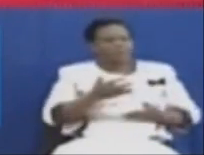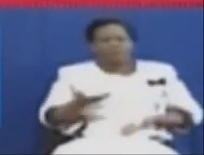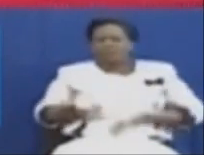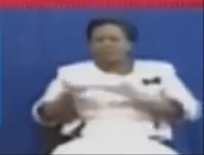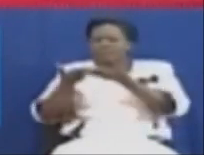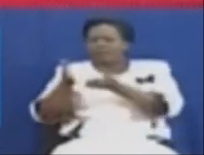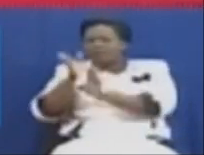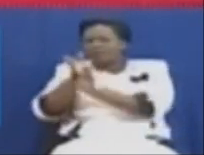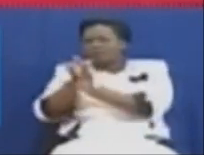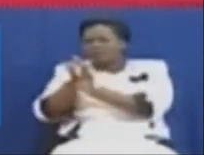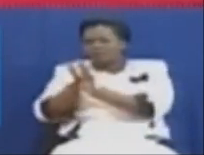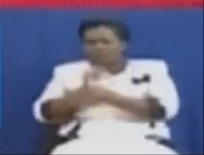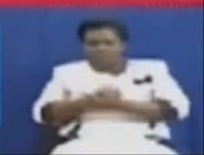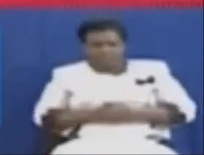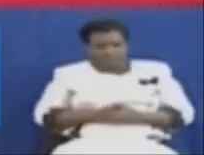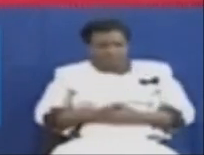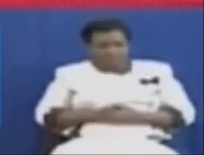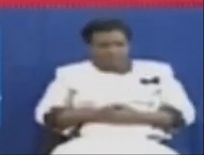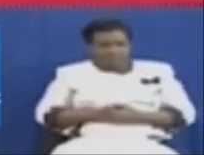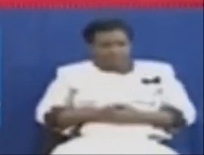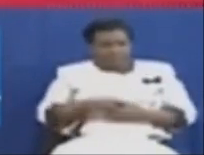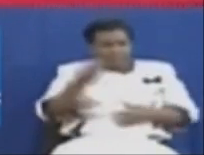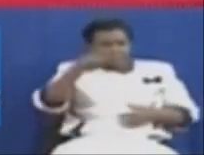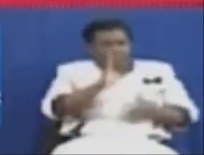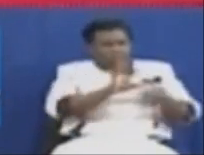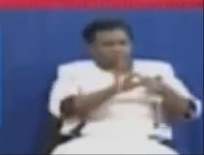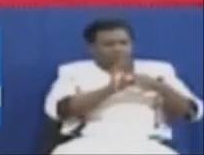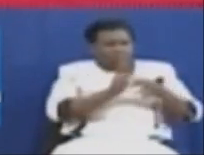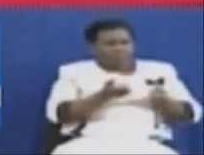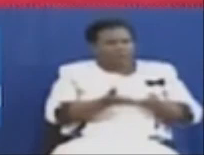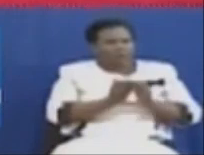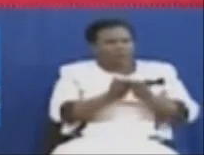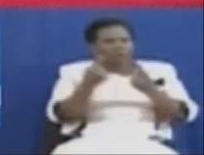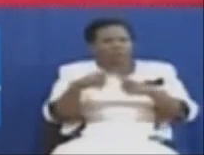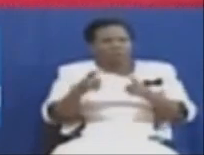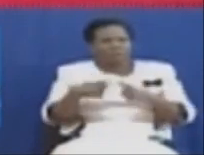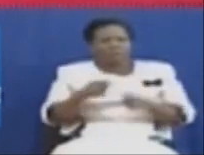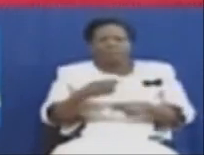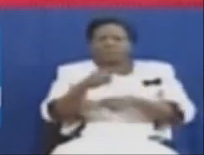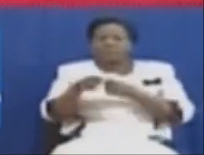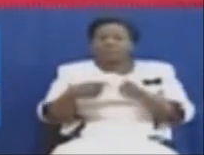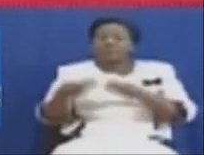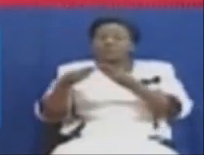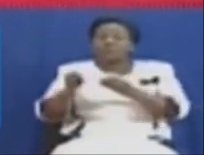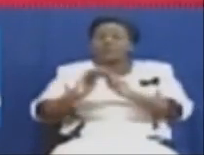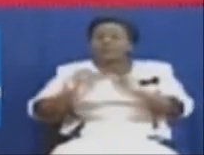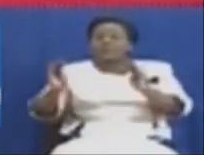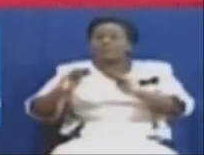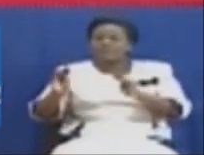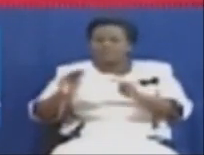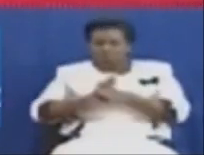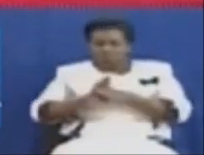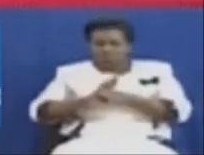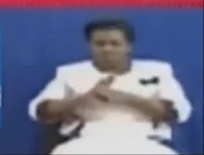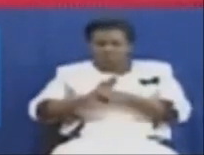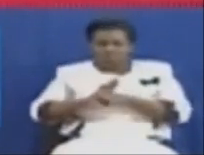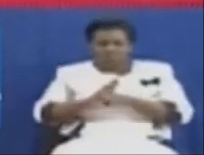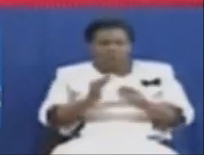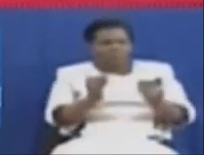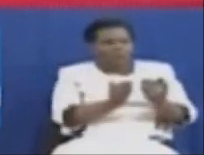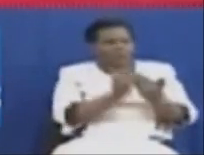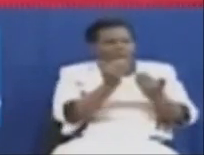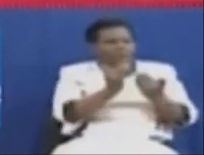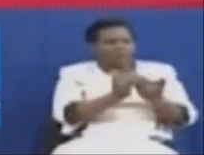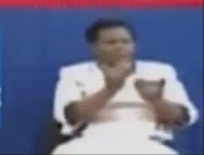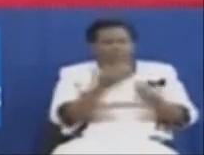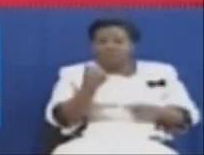Spika, katika kipindi cha mwezi Oktoba 2018 hadi mwezi Machi 2019 jumla watoto